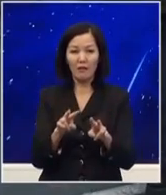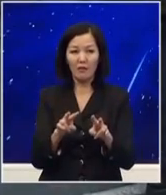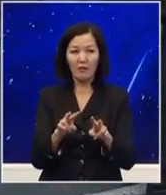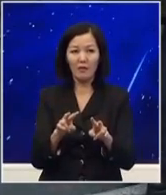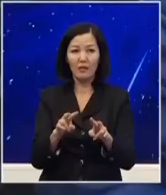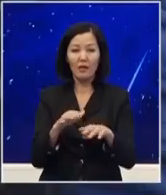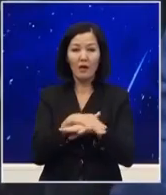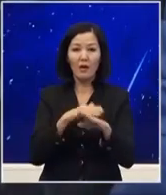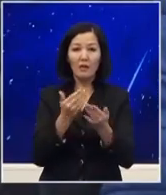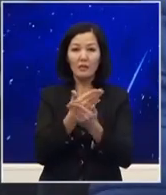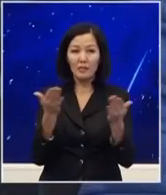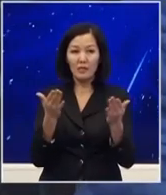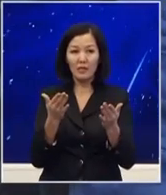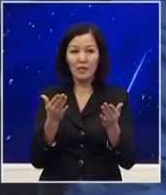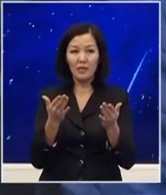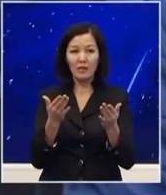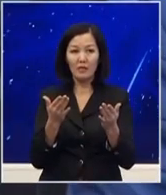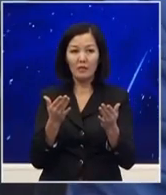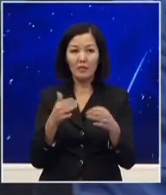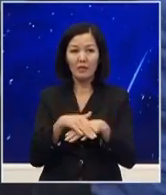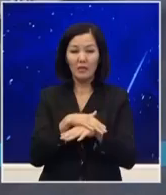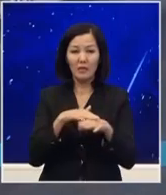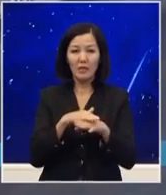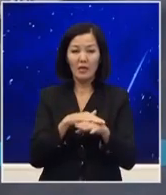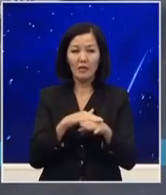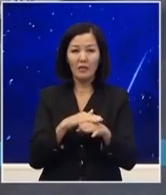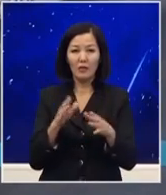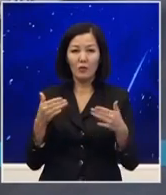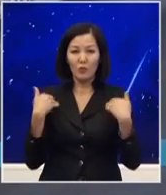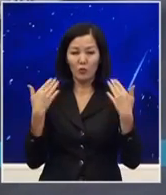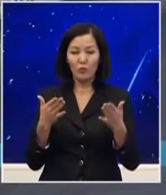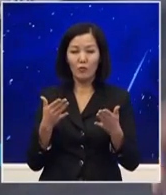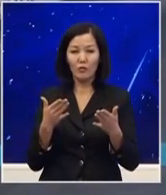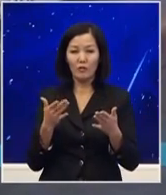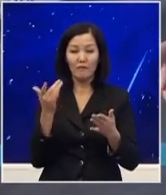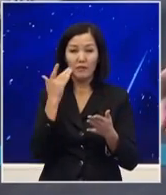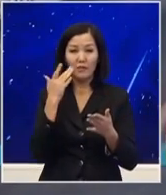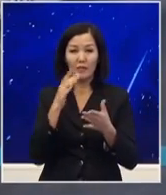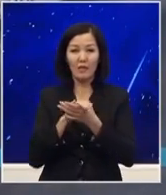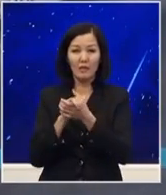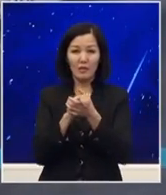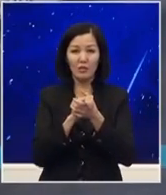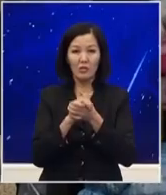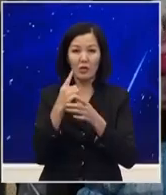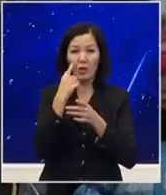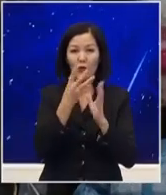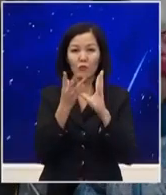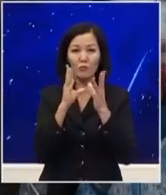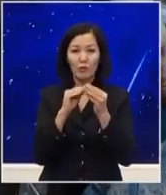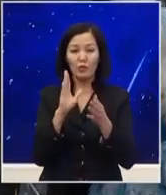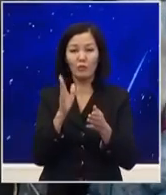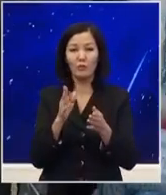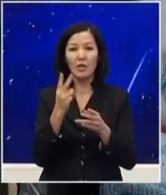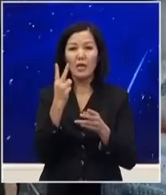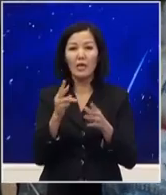сіздерге жасалып атқаныз, халыққа жасалып атқаныз, бәрі құтты болсын, арғашан елімізде тыныштық болсын, ауыз біршілік болсын.